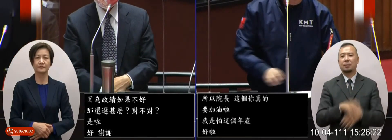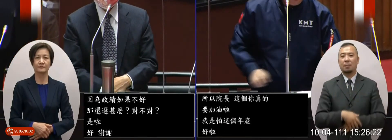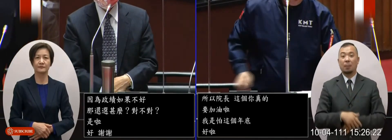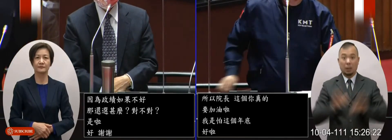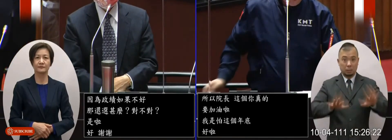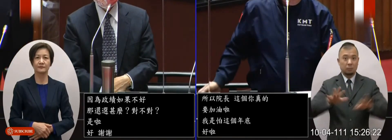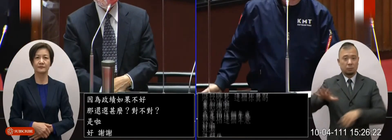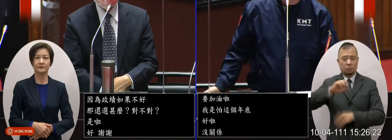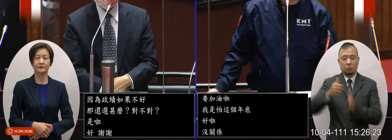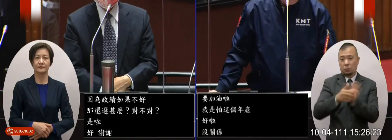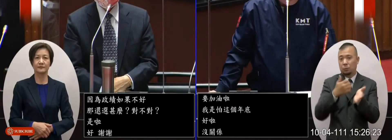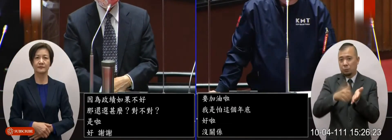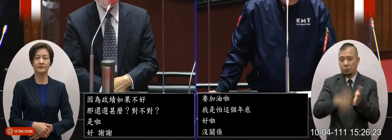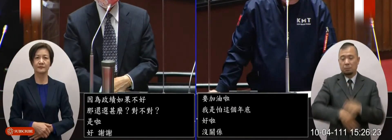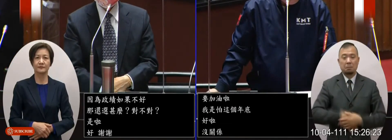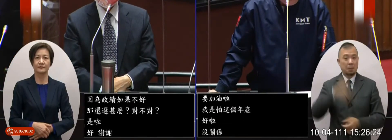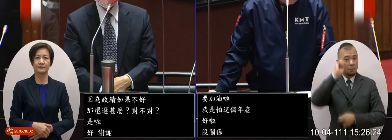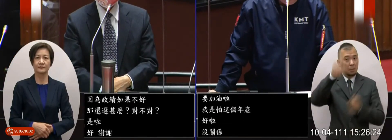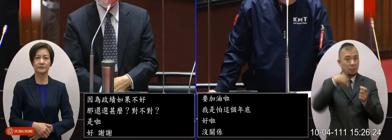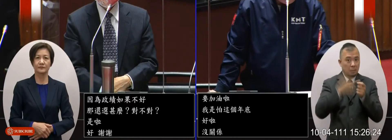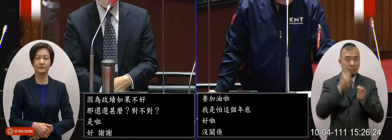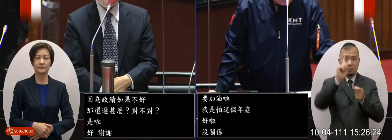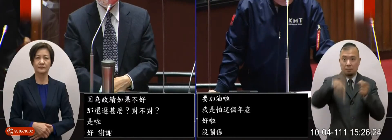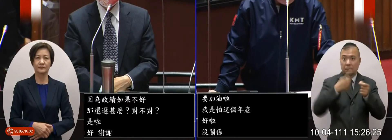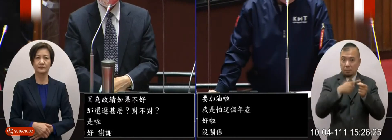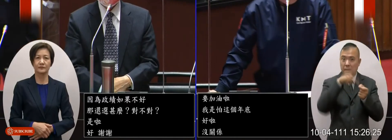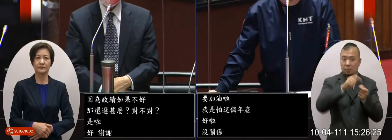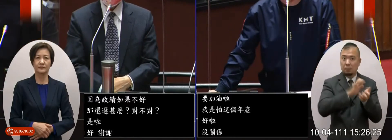问题。院长，明年总预算的税出